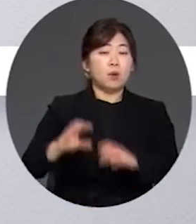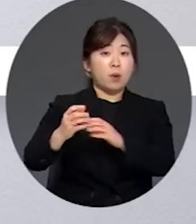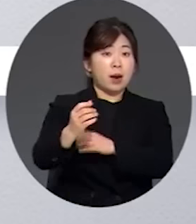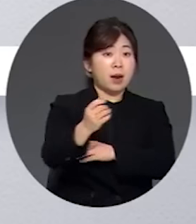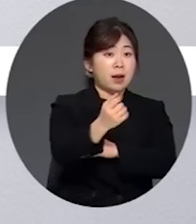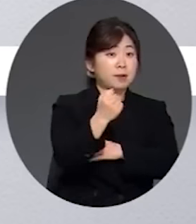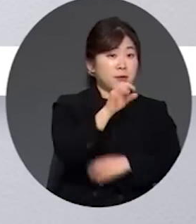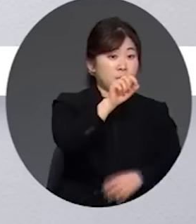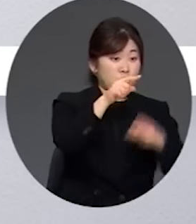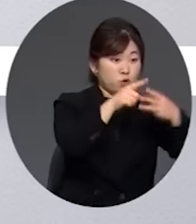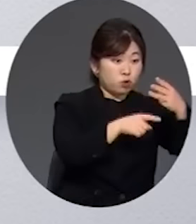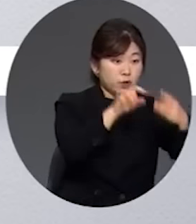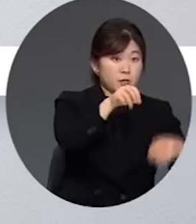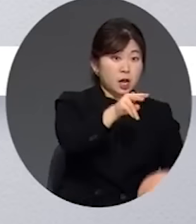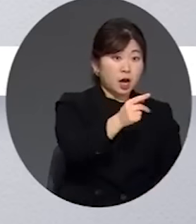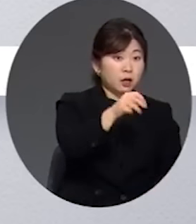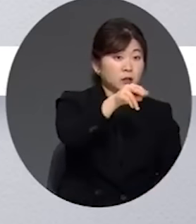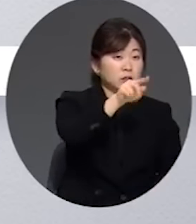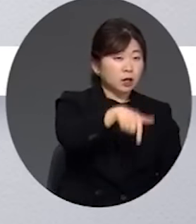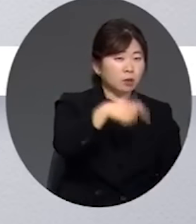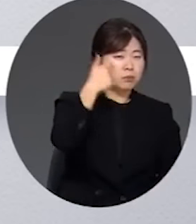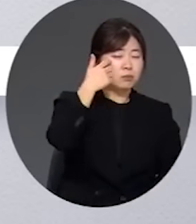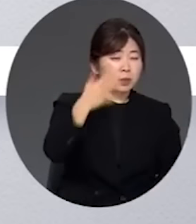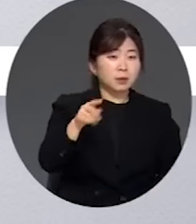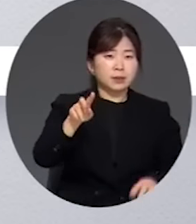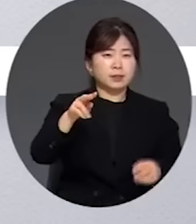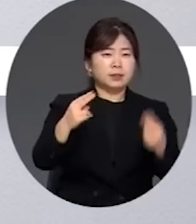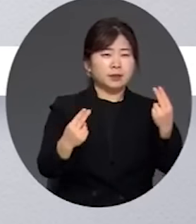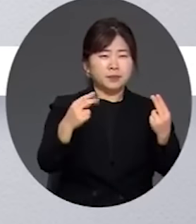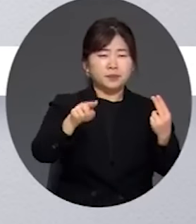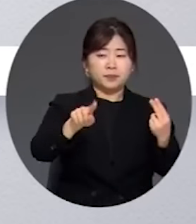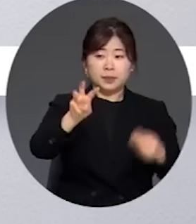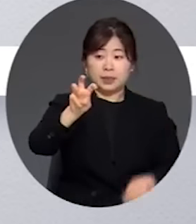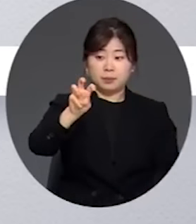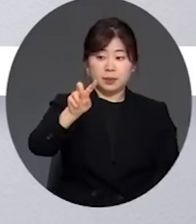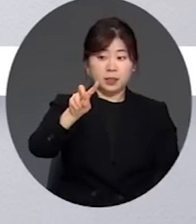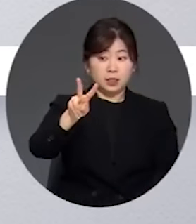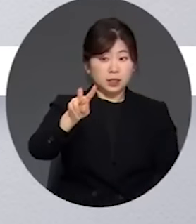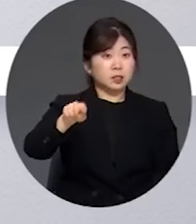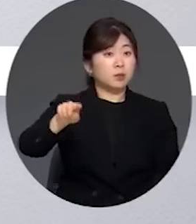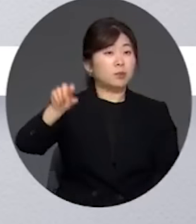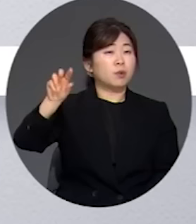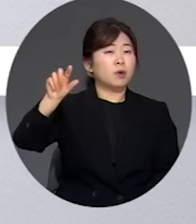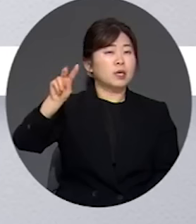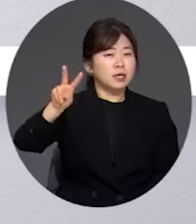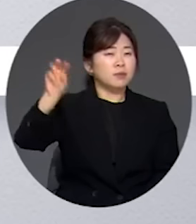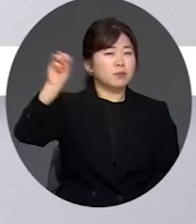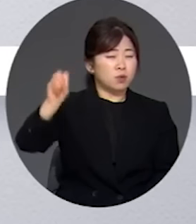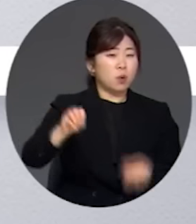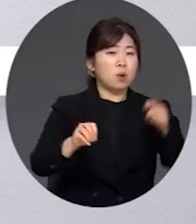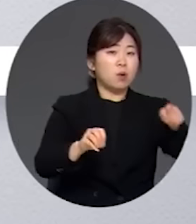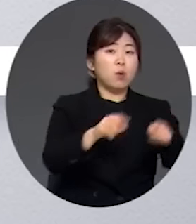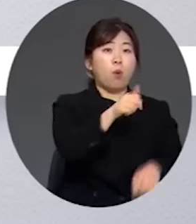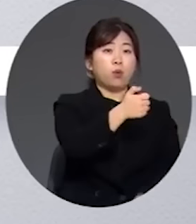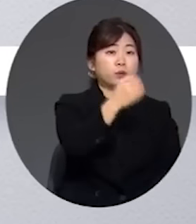힘 윤영석 현 국회의원과의 가상 대결은 이재영 32.6% 윤영석